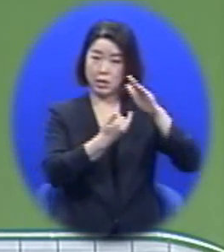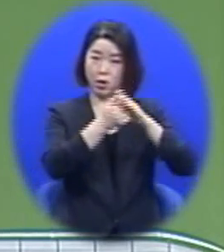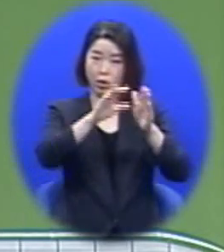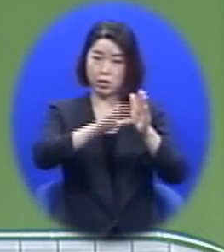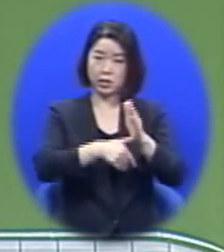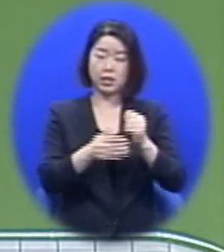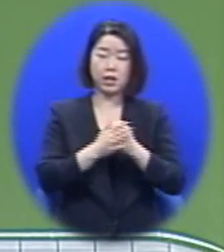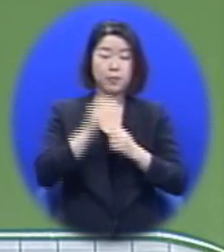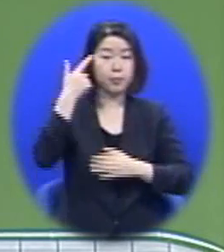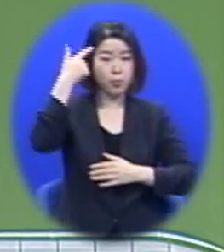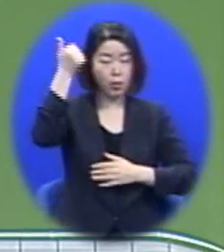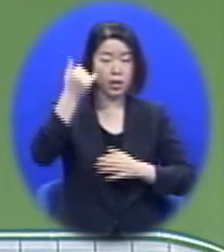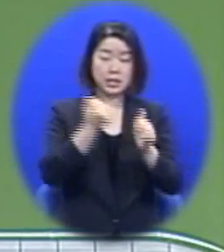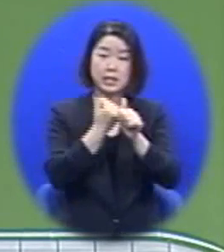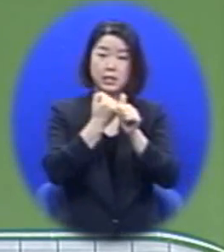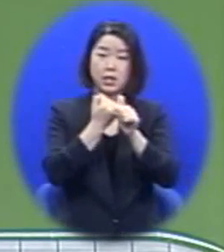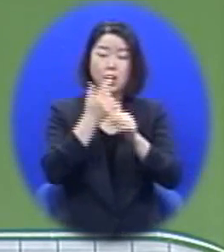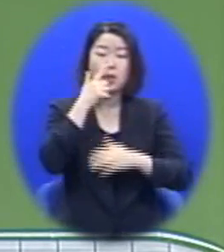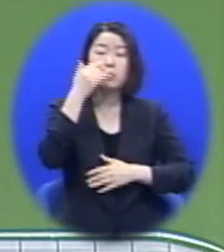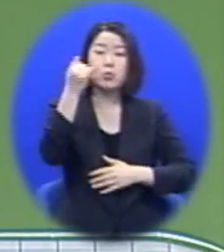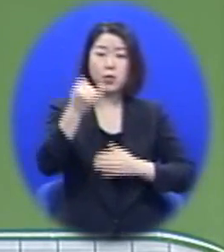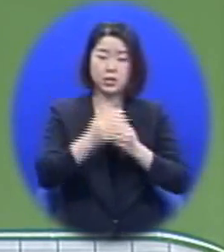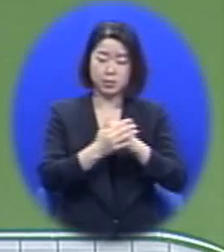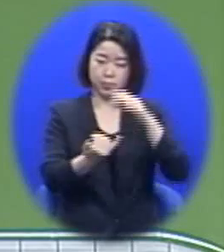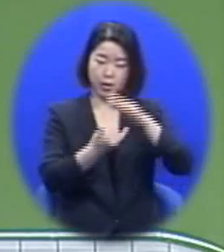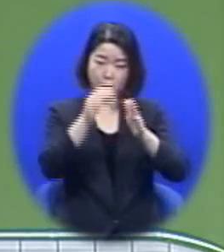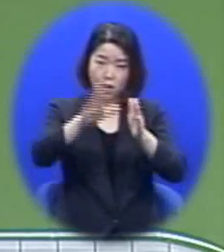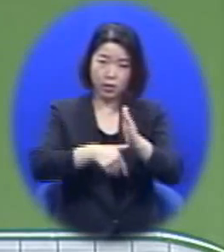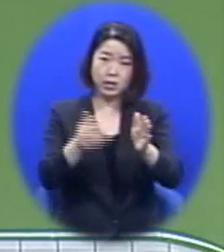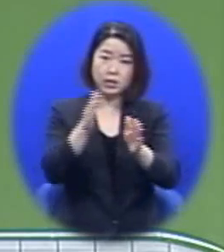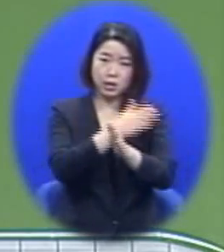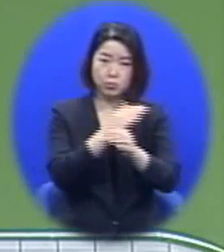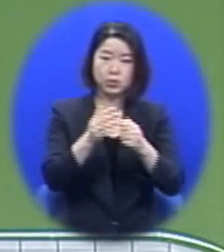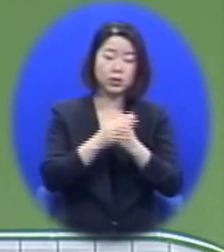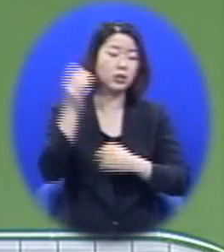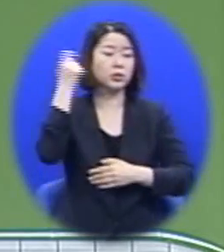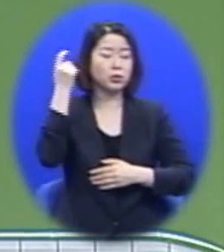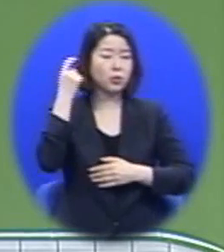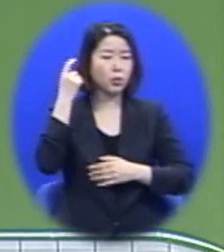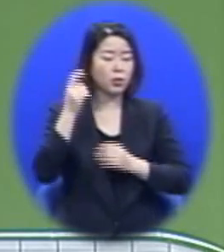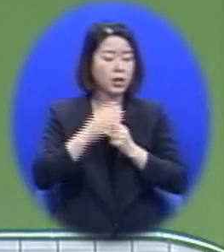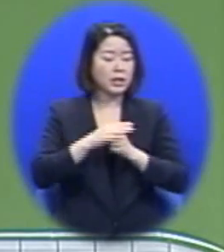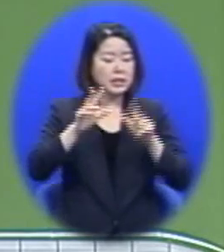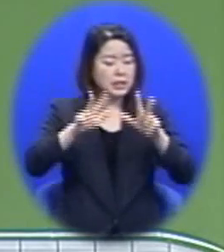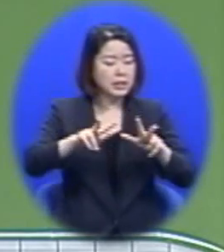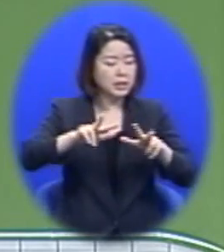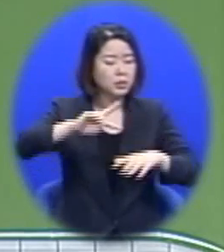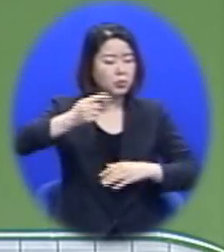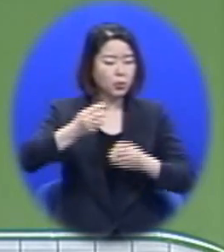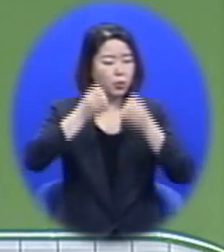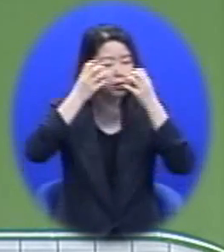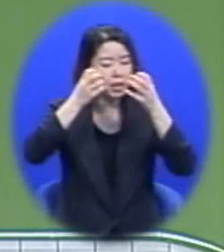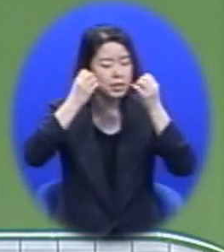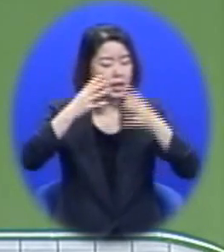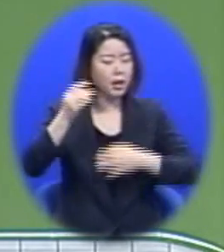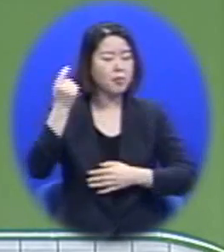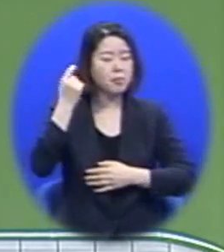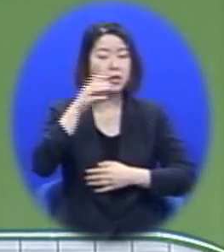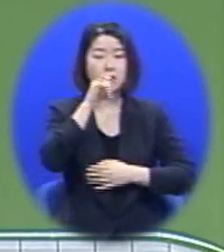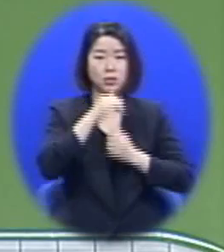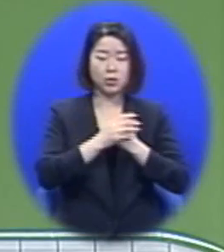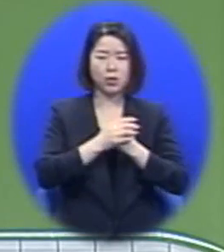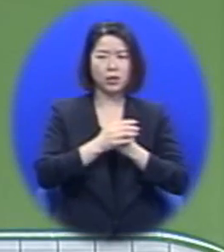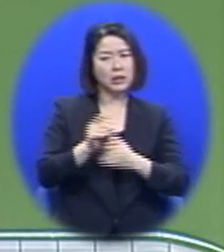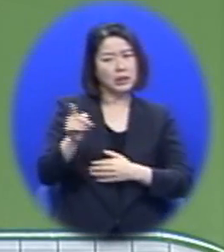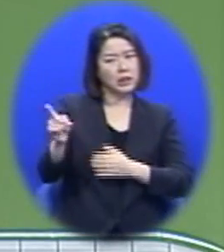아버님, 어머님 어릴 때부터 다 듣고 지금도 귀에 쟁쟁한 말이 있어요. 저 사람 저렇게